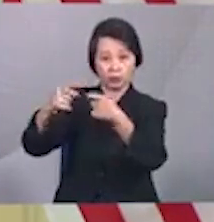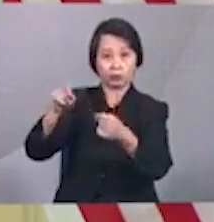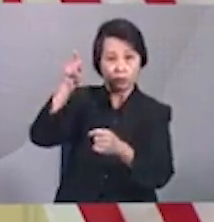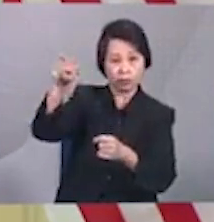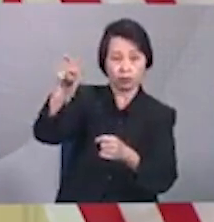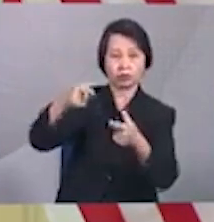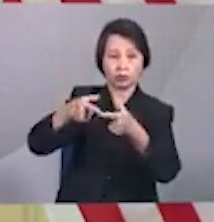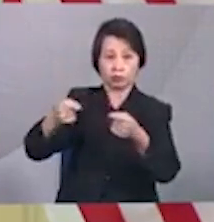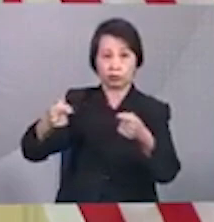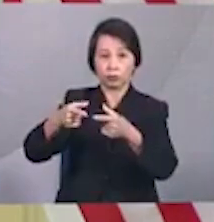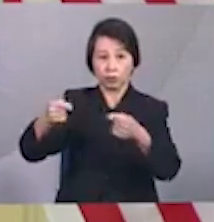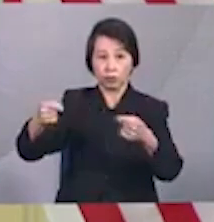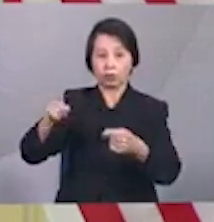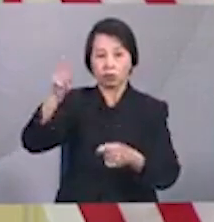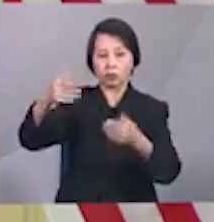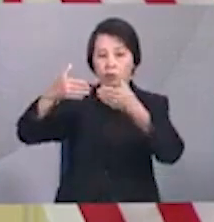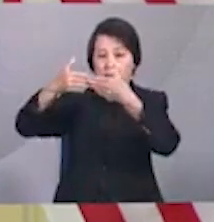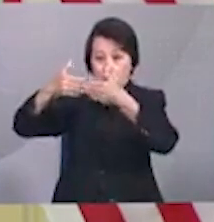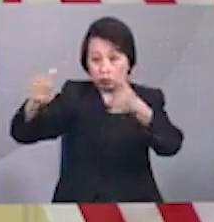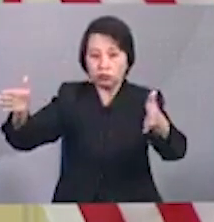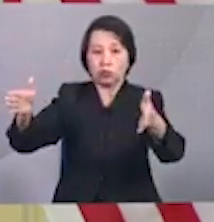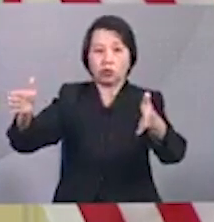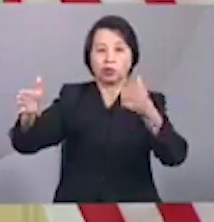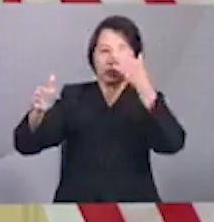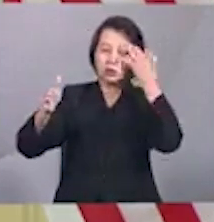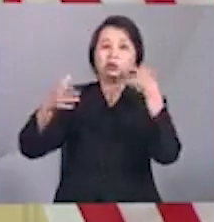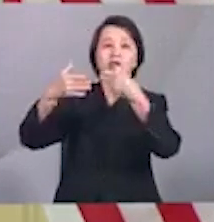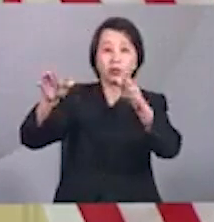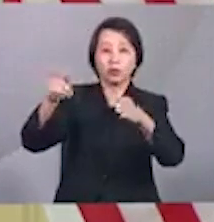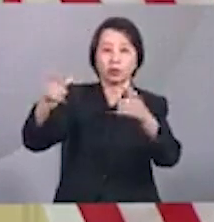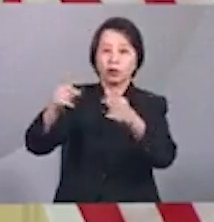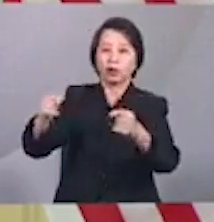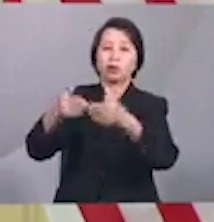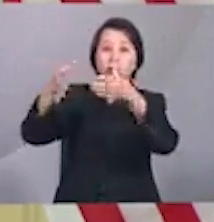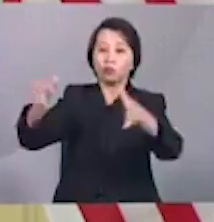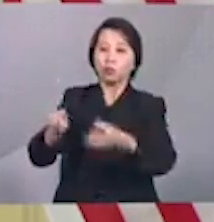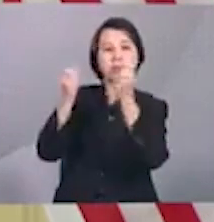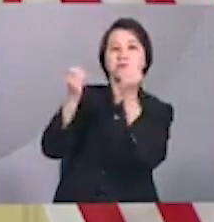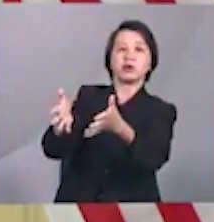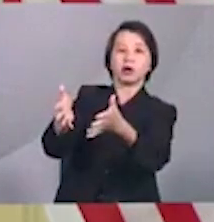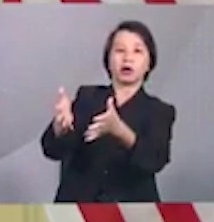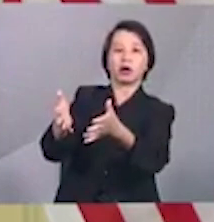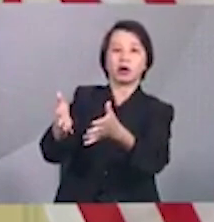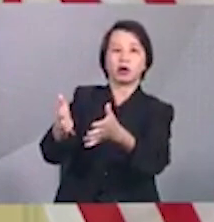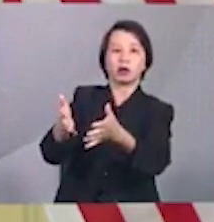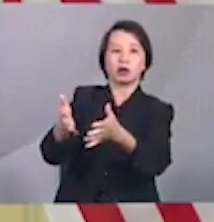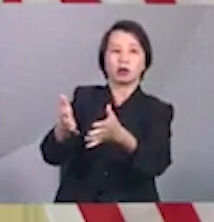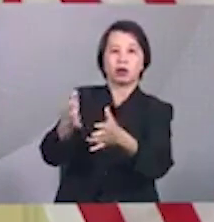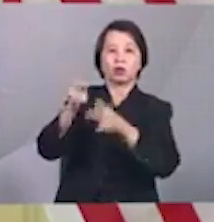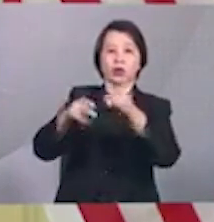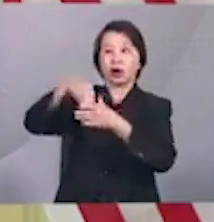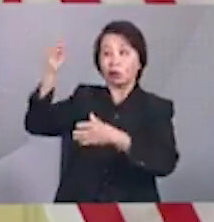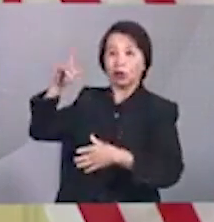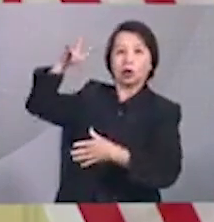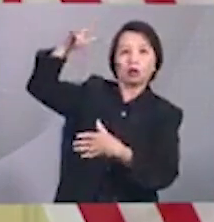Hokkaido, mereka membuka negara mereka dan membiarkan kemasukan warga